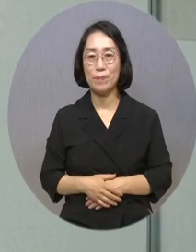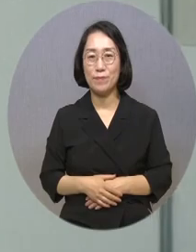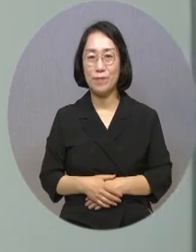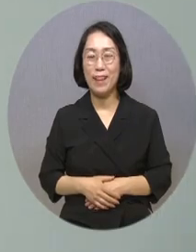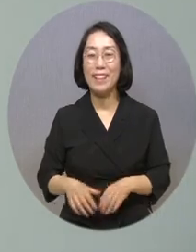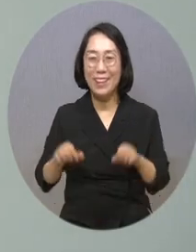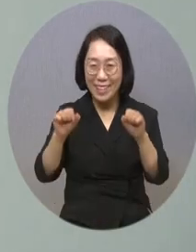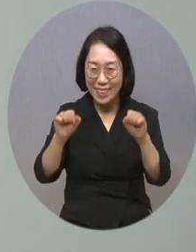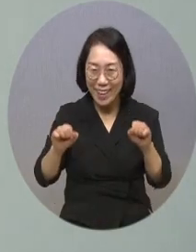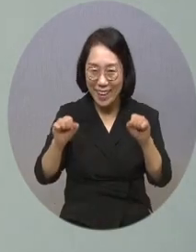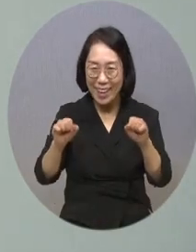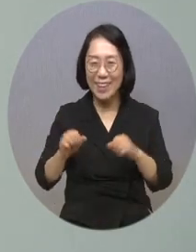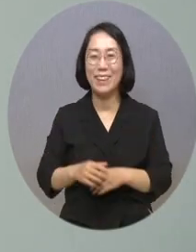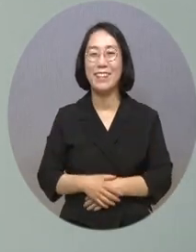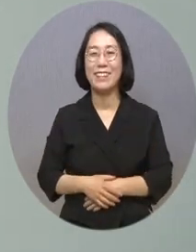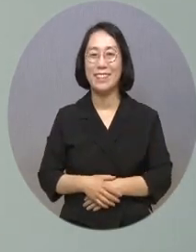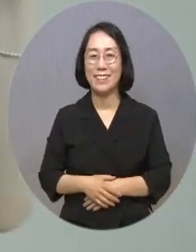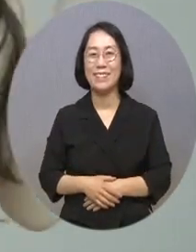안녕하세요. 안녕하십니까?